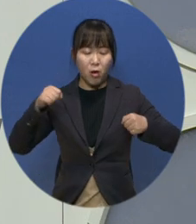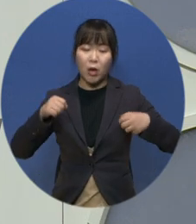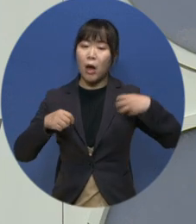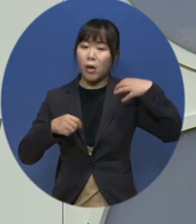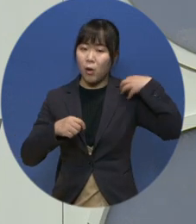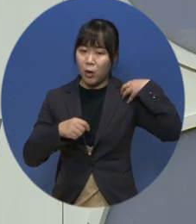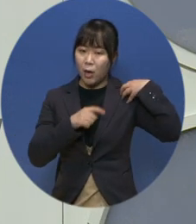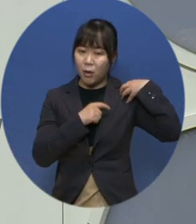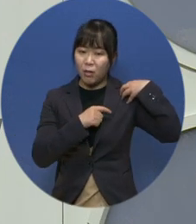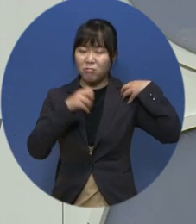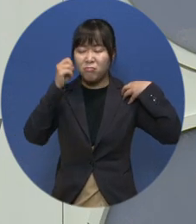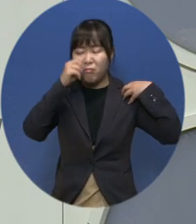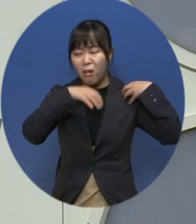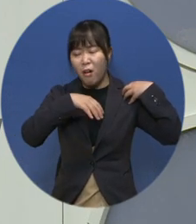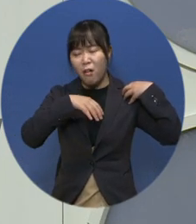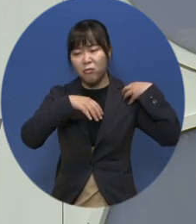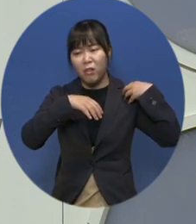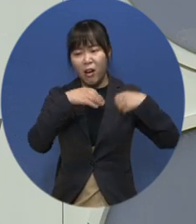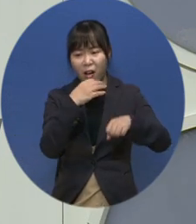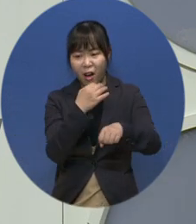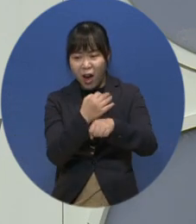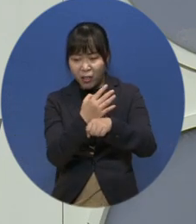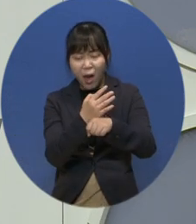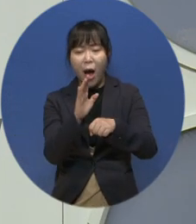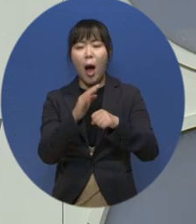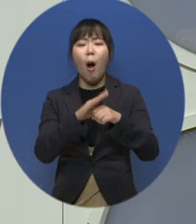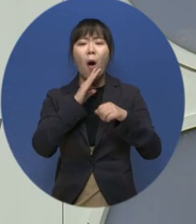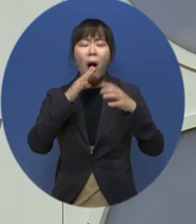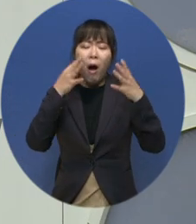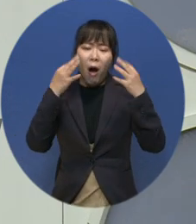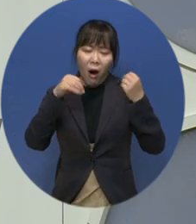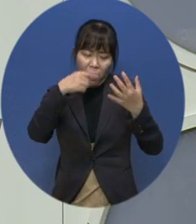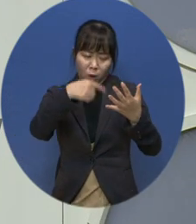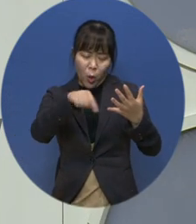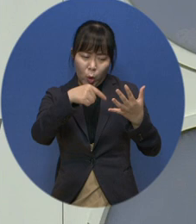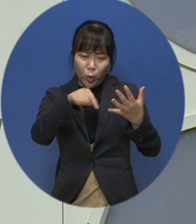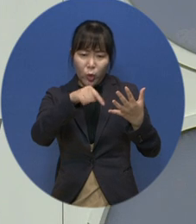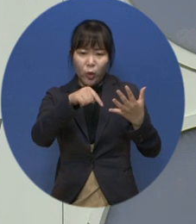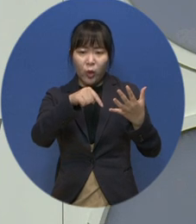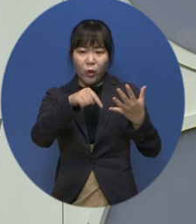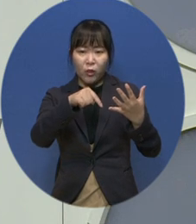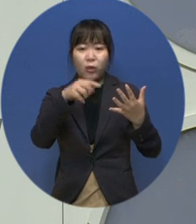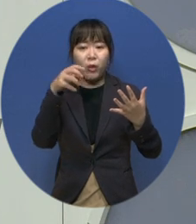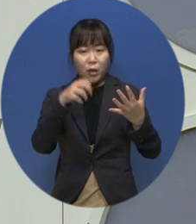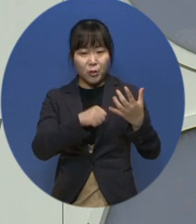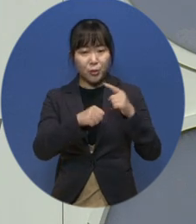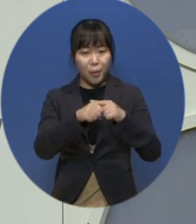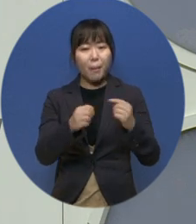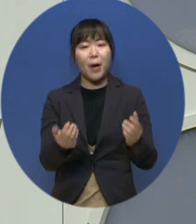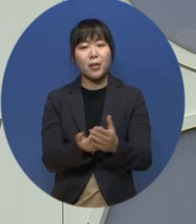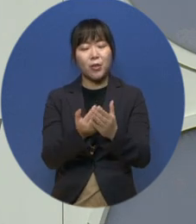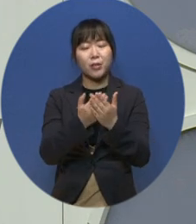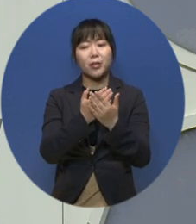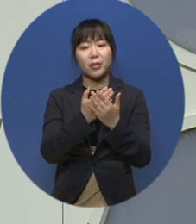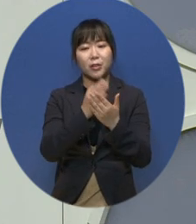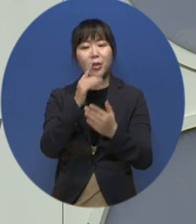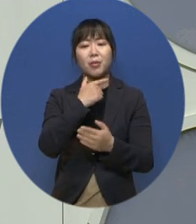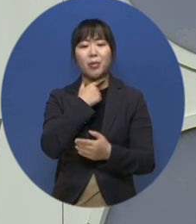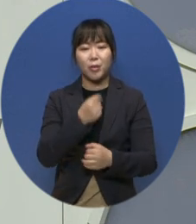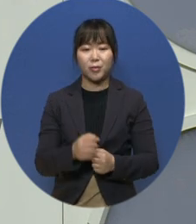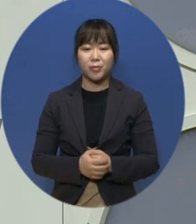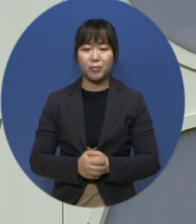역할이 그냥 단순한 것보다도 많은 교육적인 부분으로 이렇게 활성화되기를 진심으로 바라고